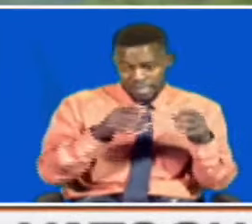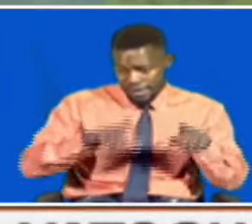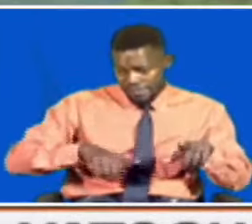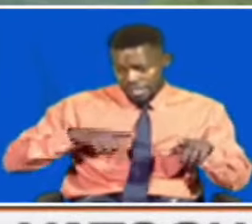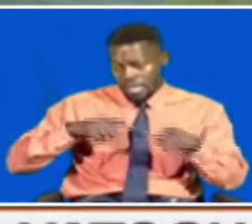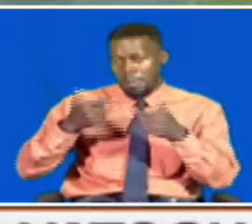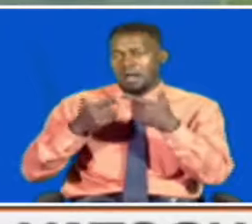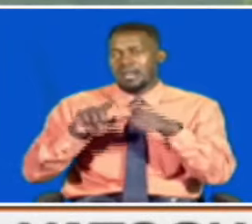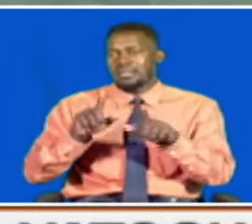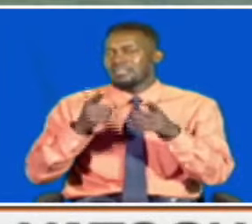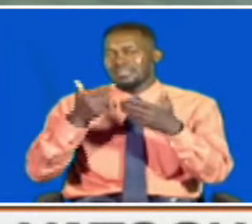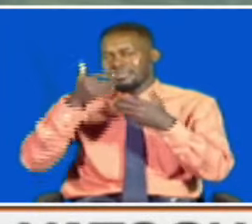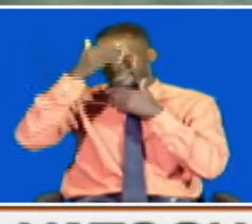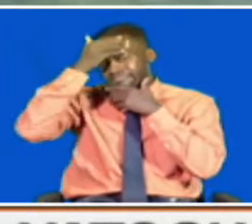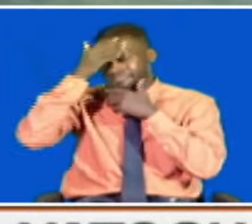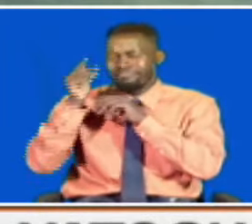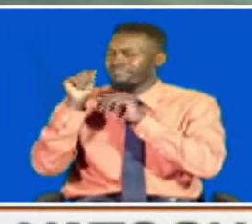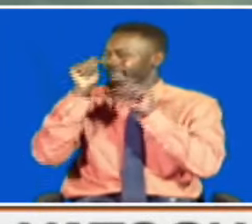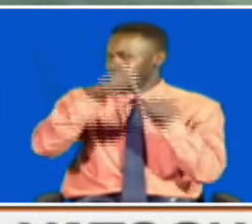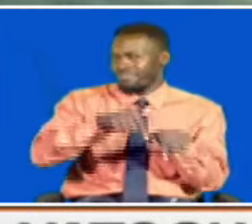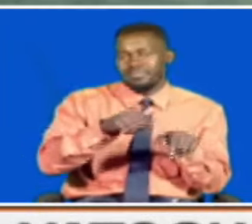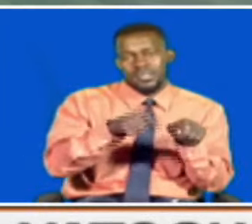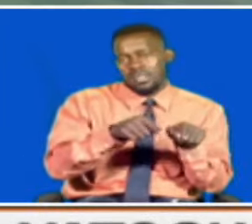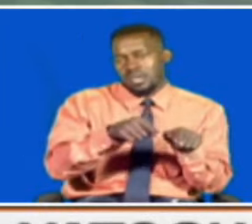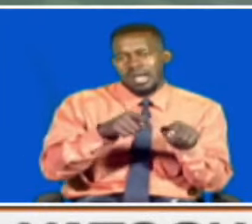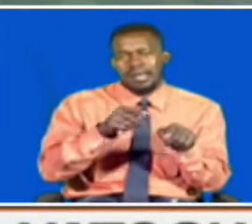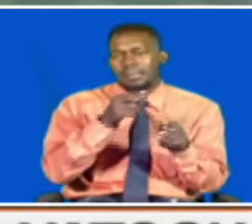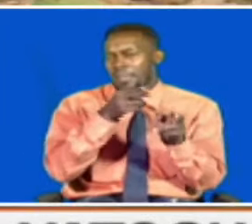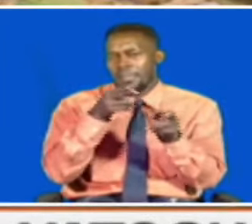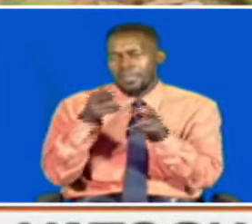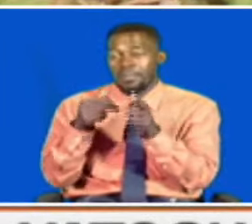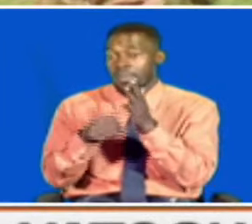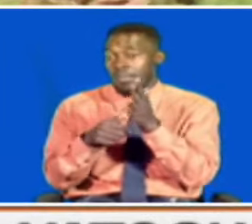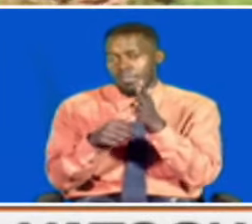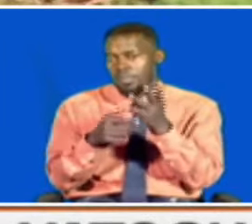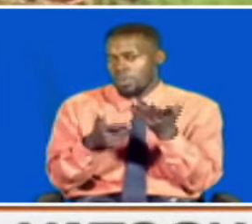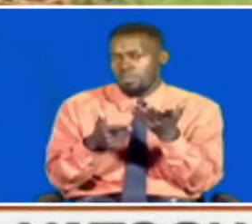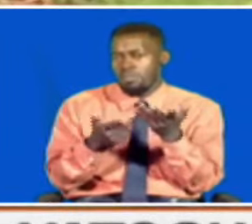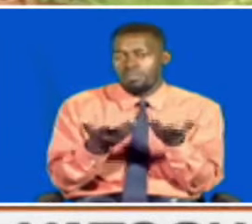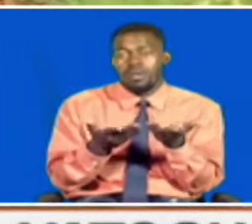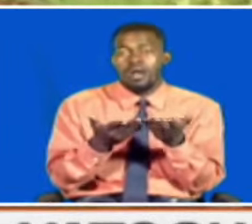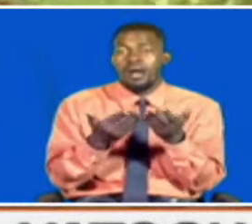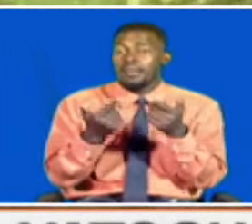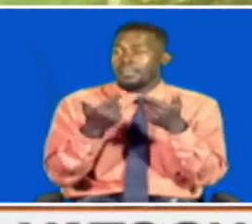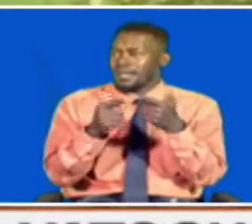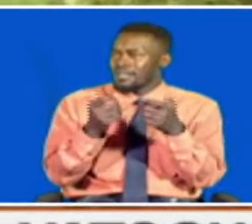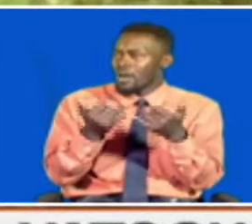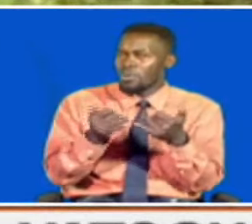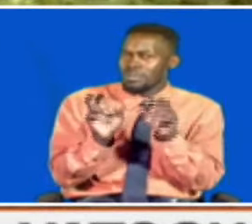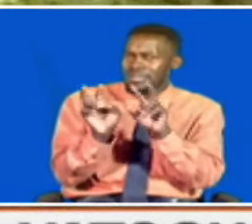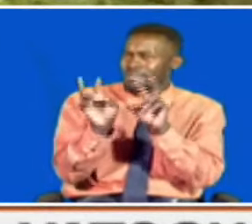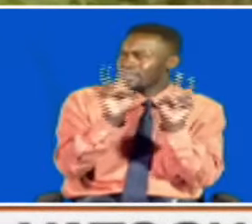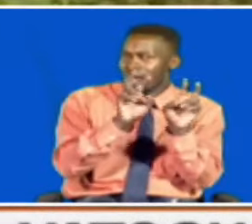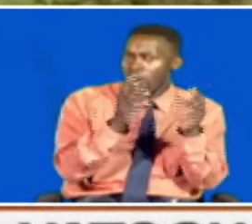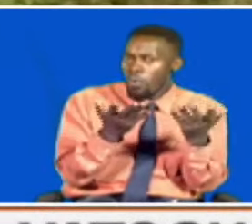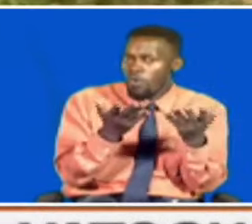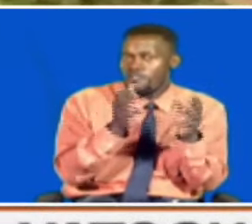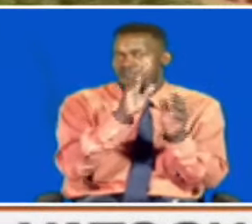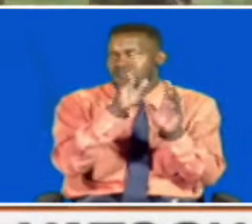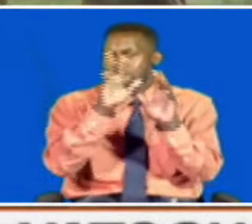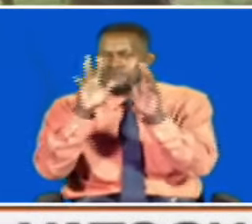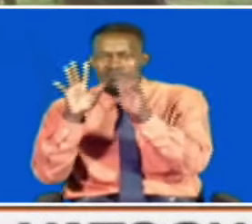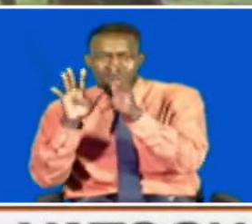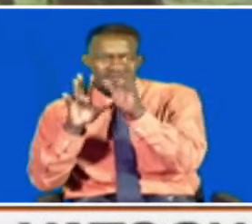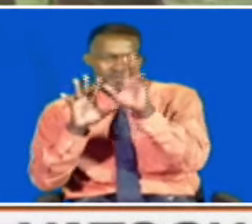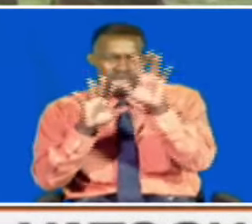strike. Kwa zaidi ya miaka 12 sasa eneo hili limekuwa mahame, sura yake ikibadilika. Kufuatia operesheni maliza